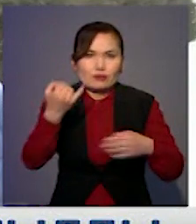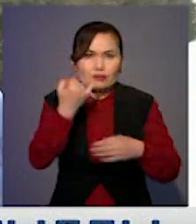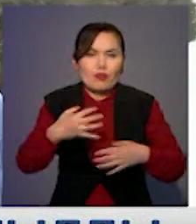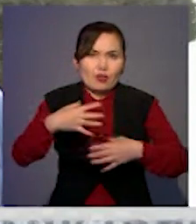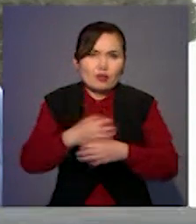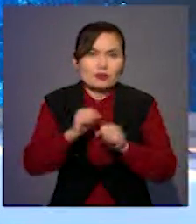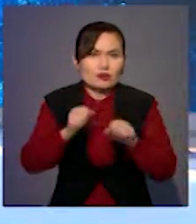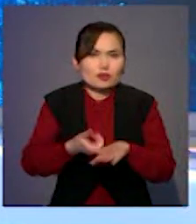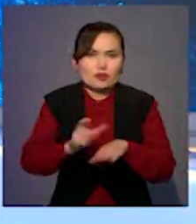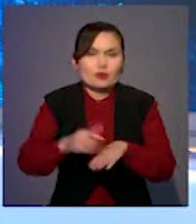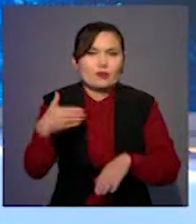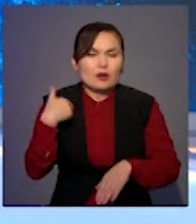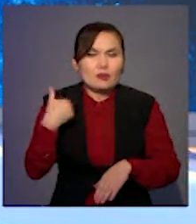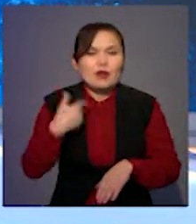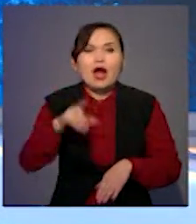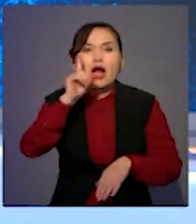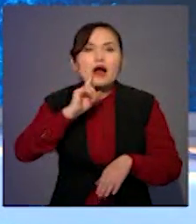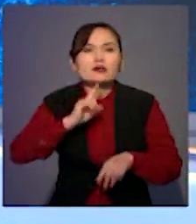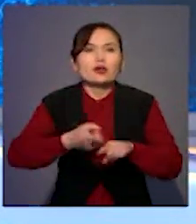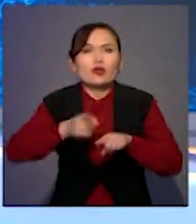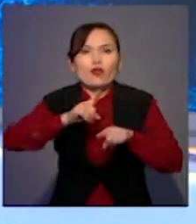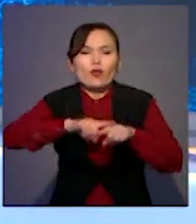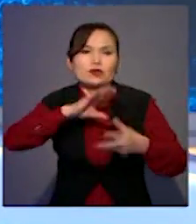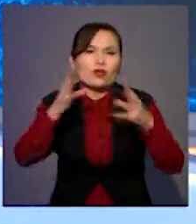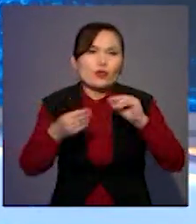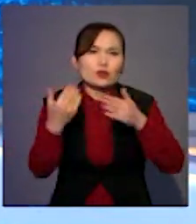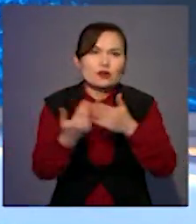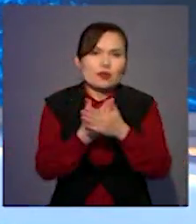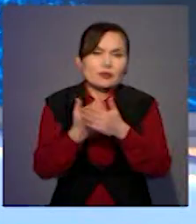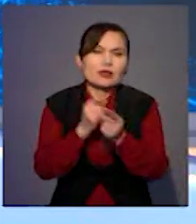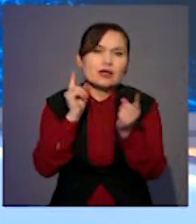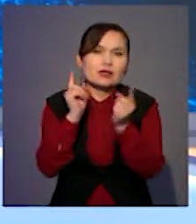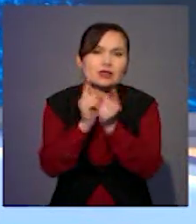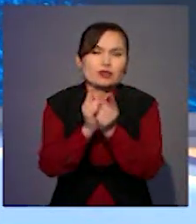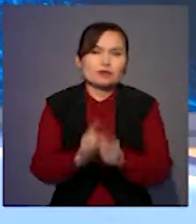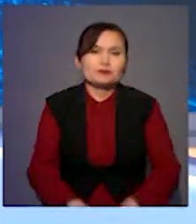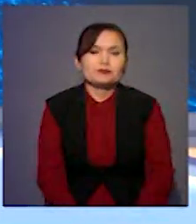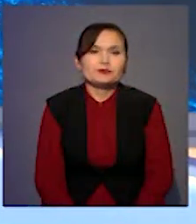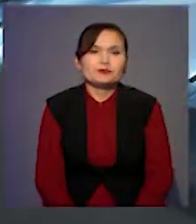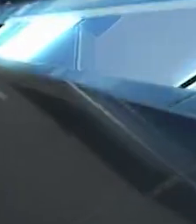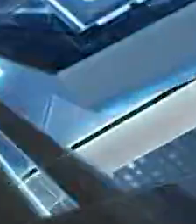Құрметті көрермендер, әзірге айтарымыз осы. Арнамыздан алсамаңыздар.